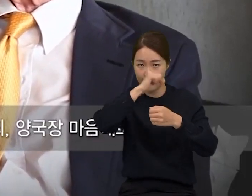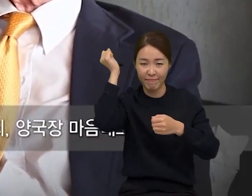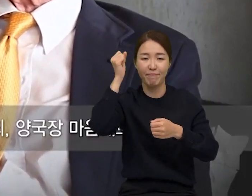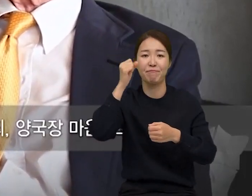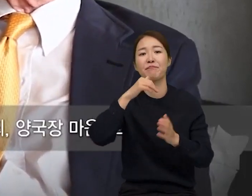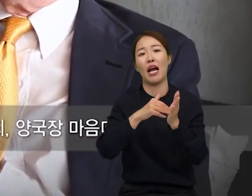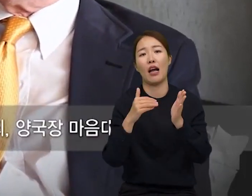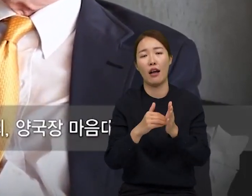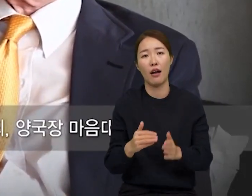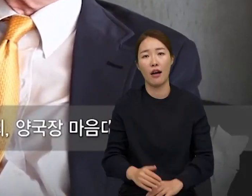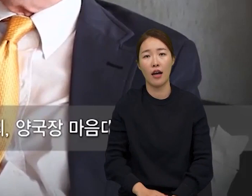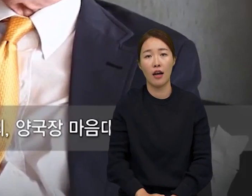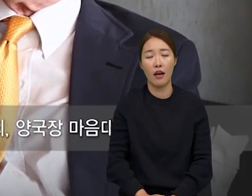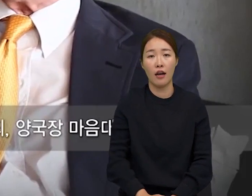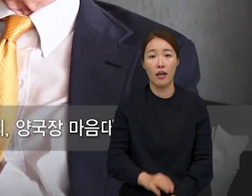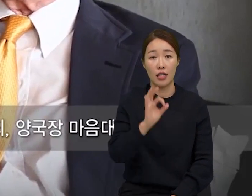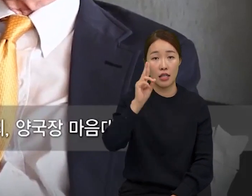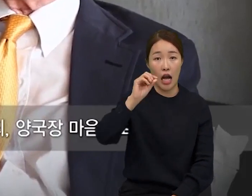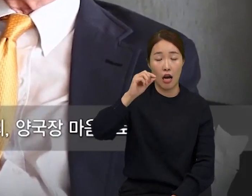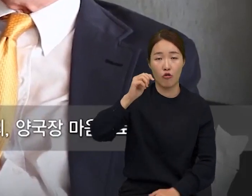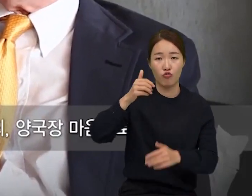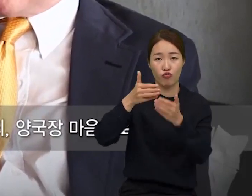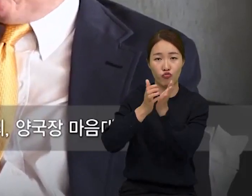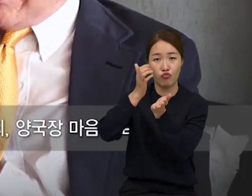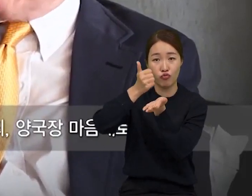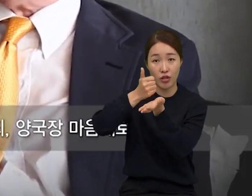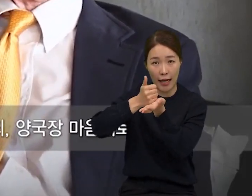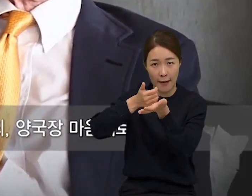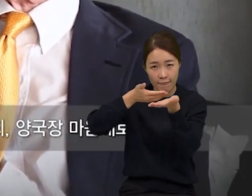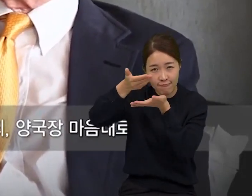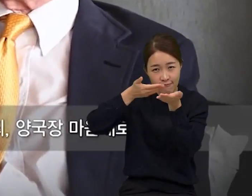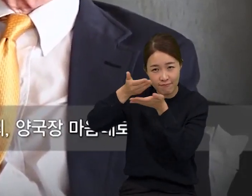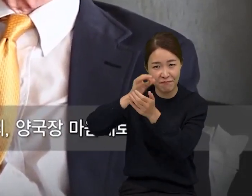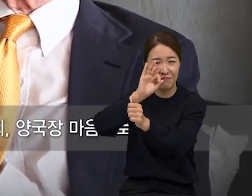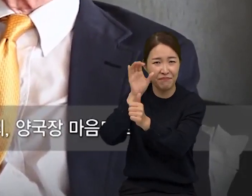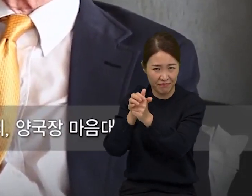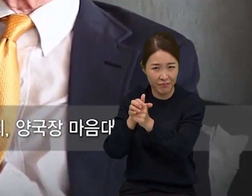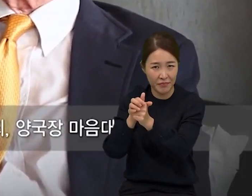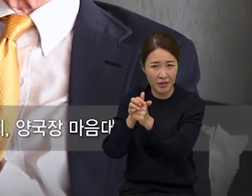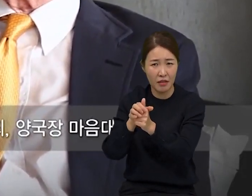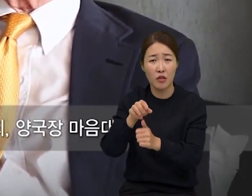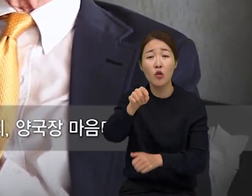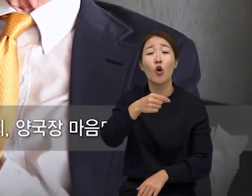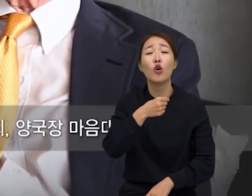국장이 그 교섭을 맡대 양 국장 마음대로 하시오.